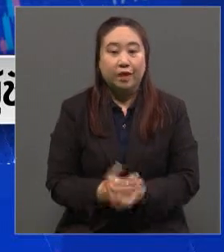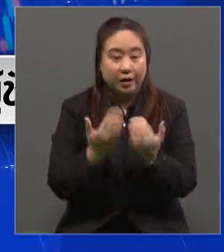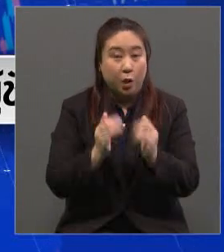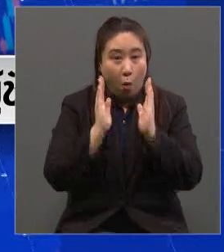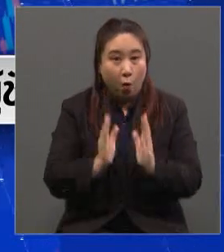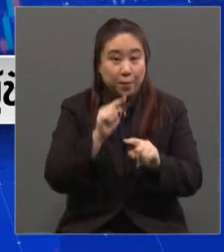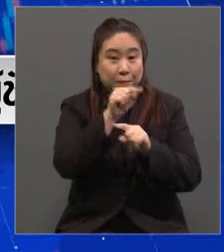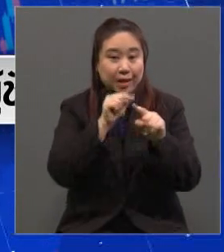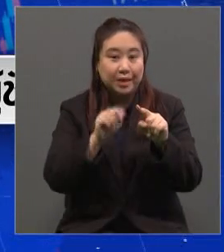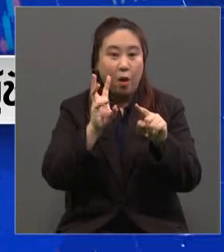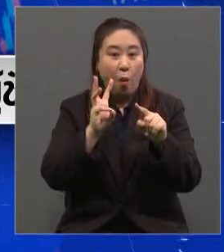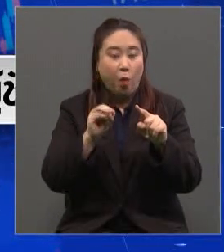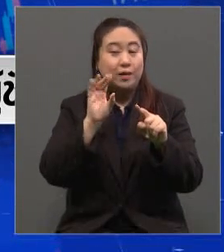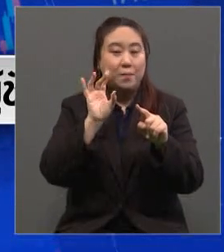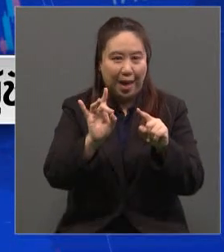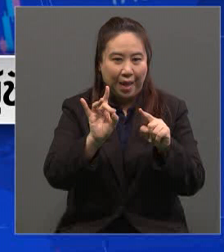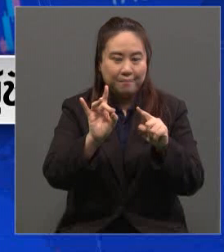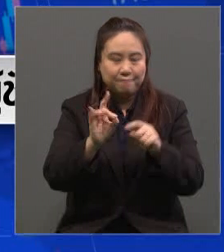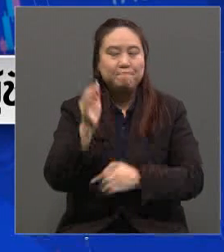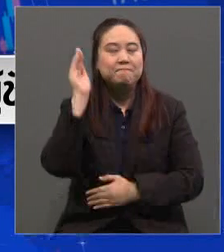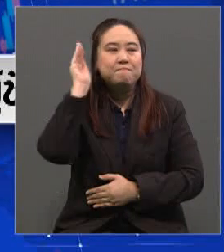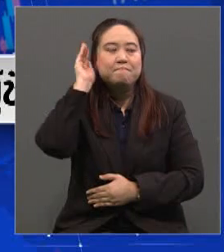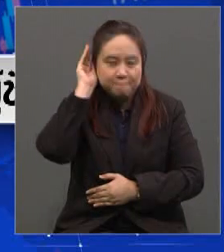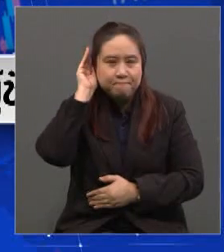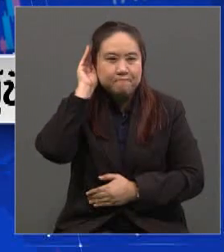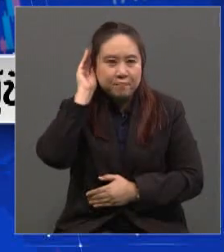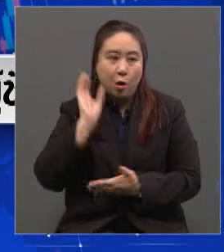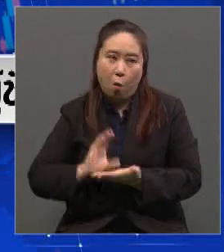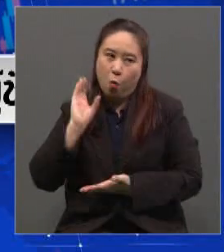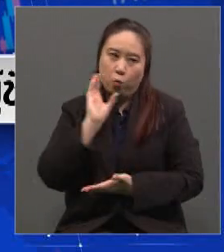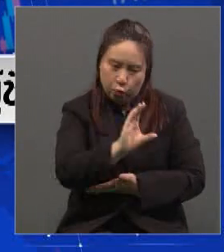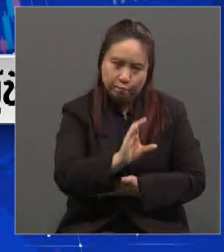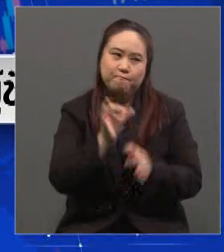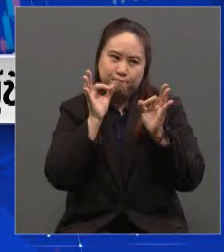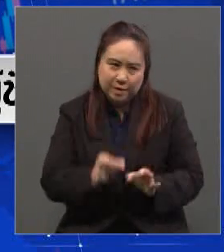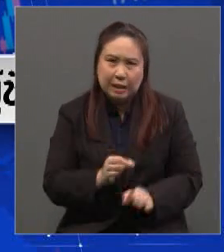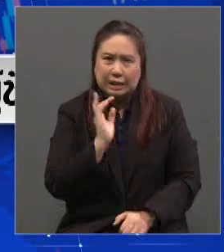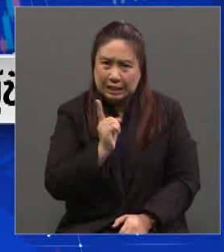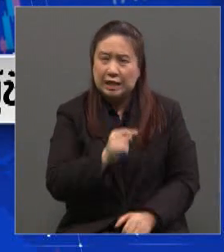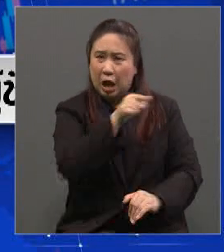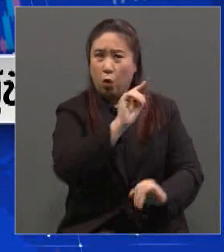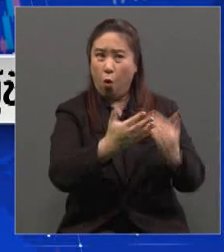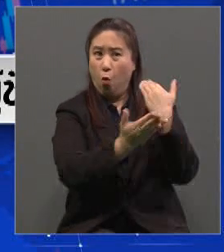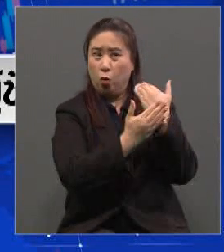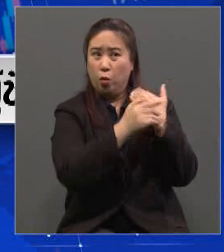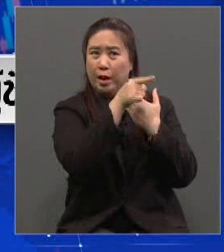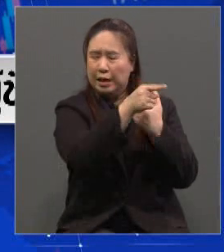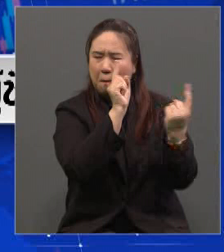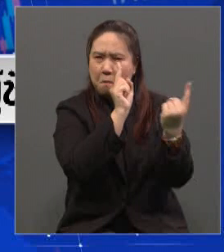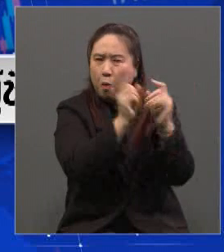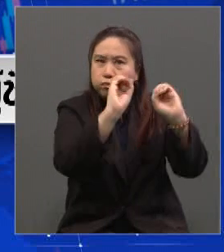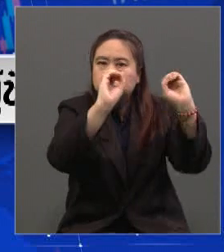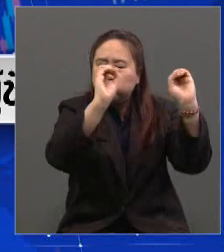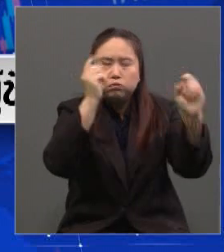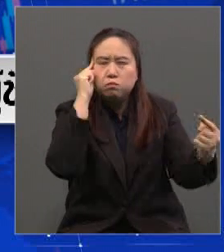หญ่ 68% ก็เชื่อแล้วก็ตัดสินใจที่จะลงทุนด้วยแม้จะยังไม่เคยพบหน้าหรือตัวจริงของผู้ชักชวนอย่างที่บอกไปเมื่อสัก